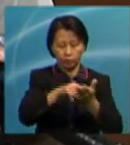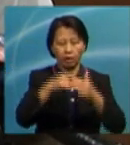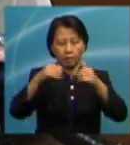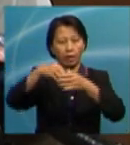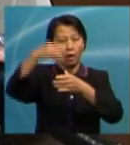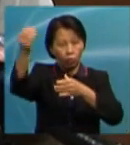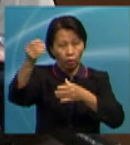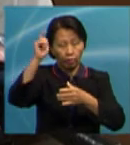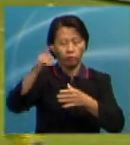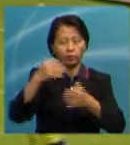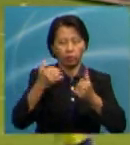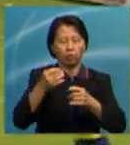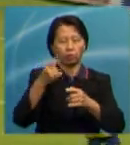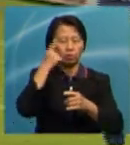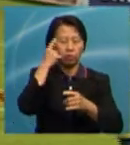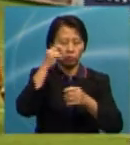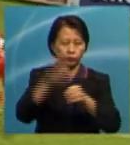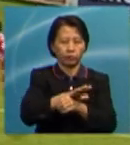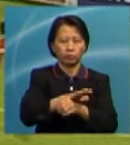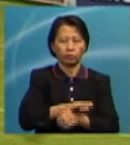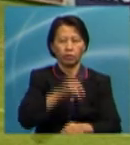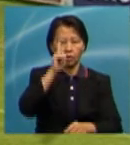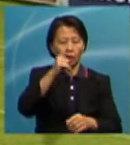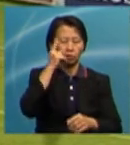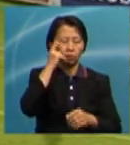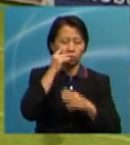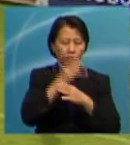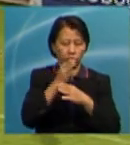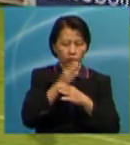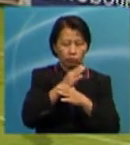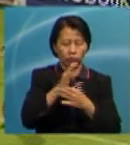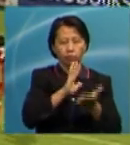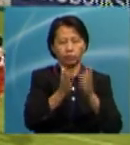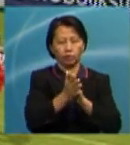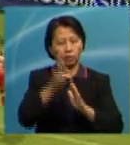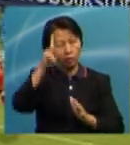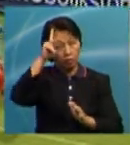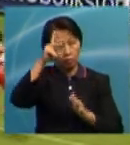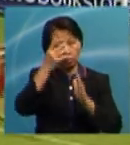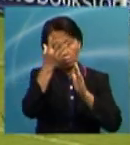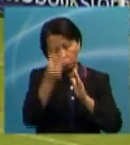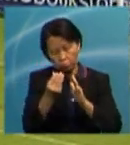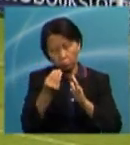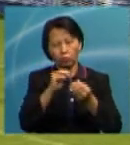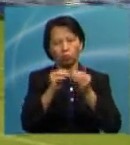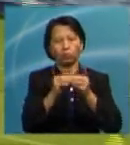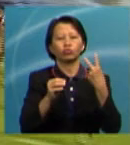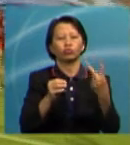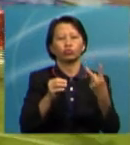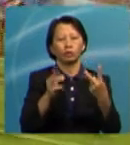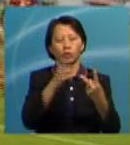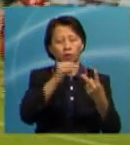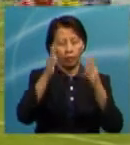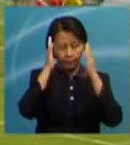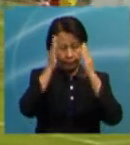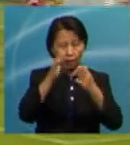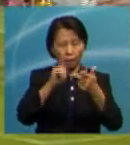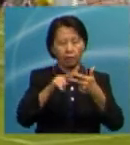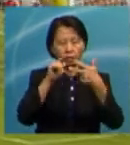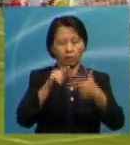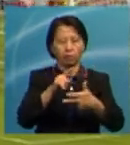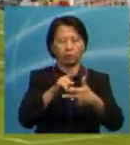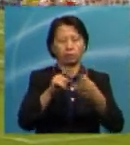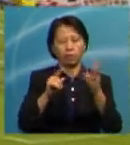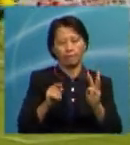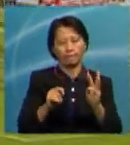Kami perlu juga mata penuh satu mata yang dikongsikan menyebabkan Kelantan merosot ke tanggal kedua manakala Pahang kekal di